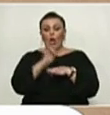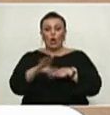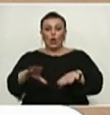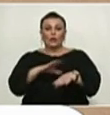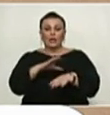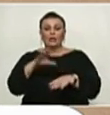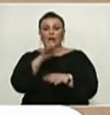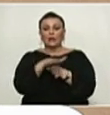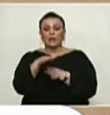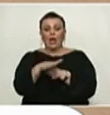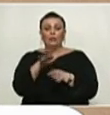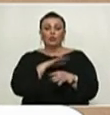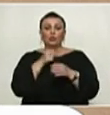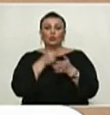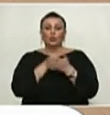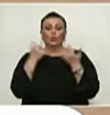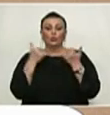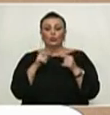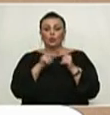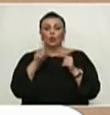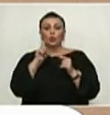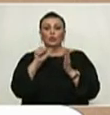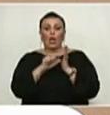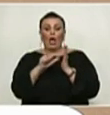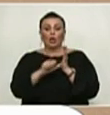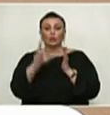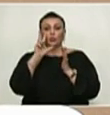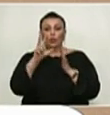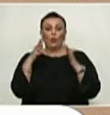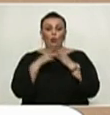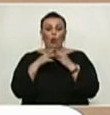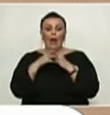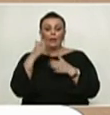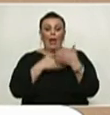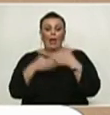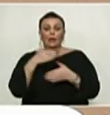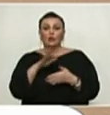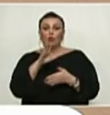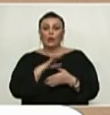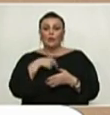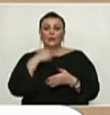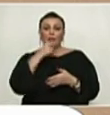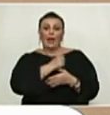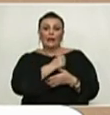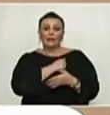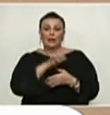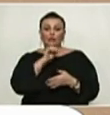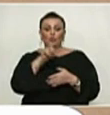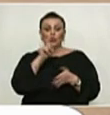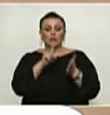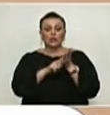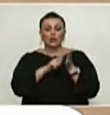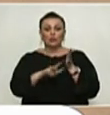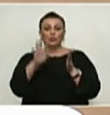keçirildi. Bugünə dək 163 müharibə əlilliyi olan bizim əskərimizə